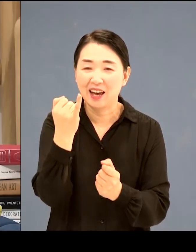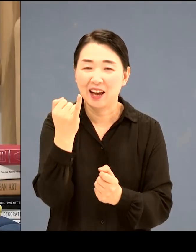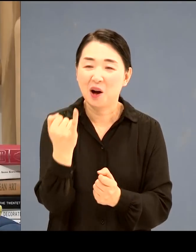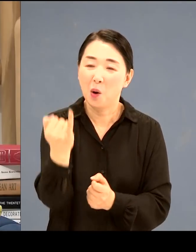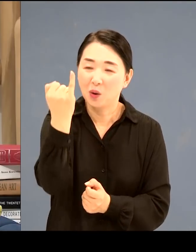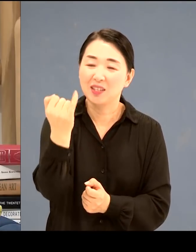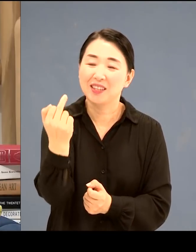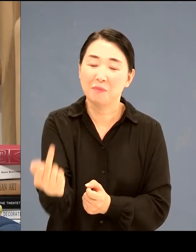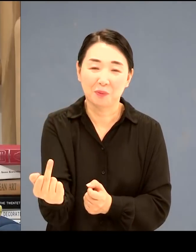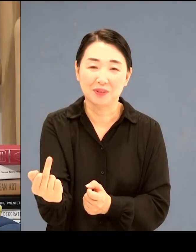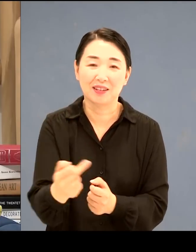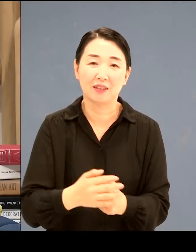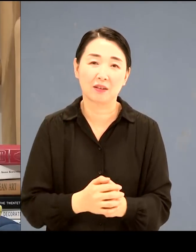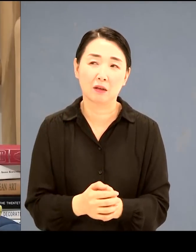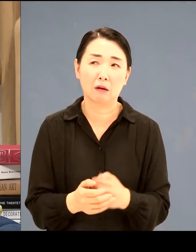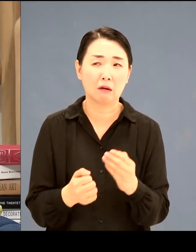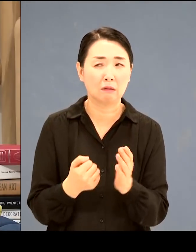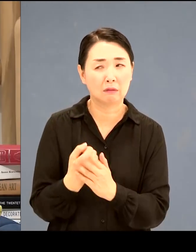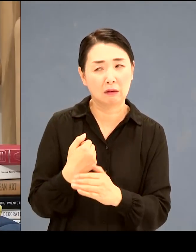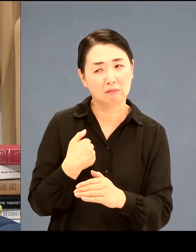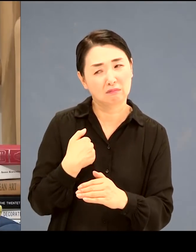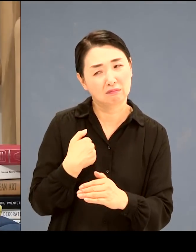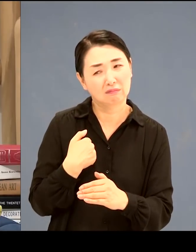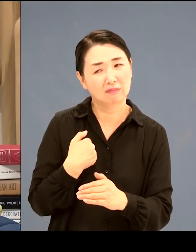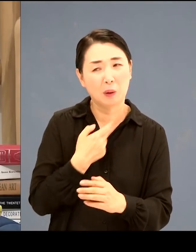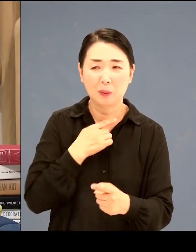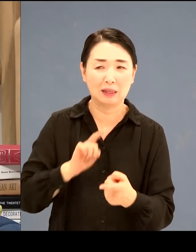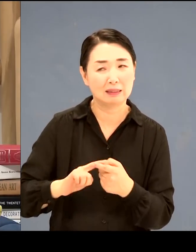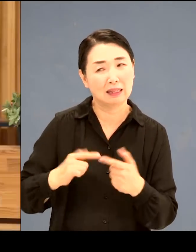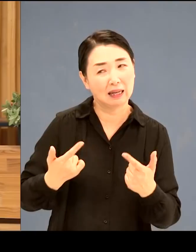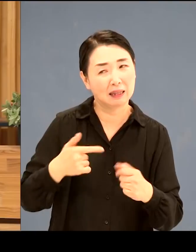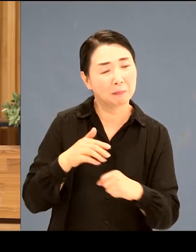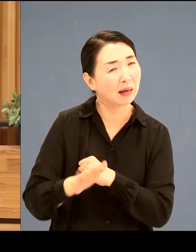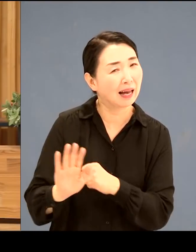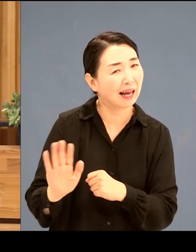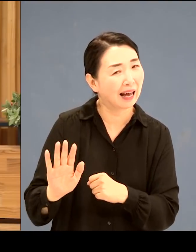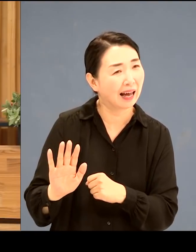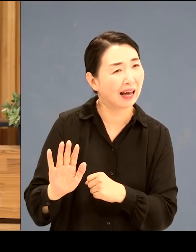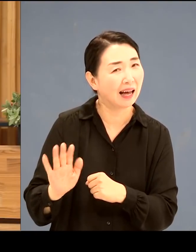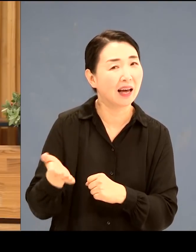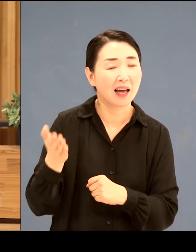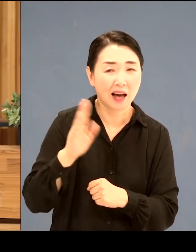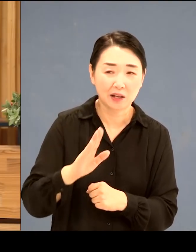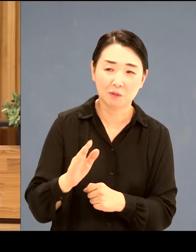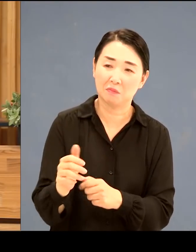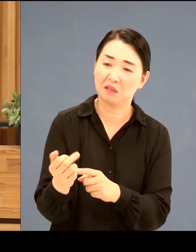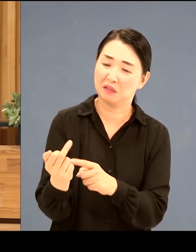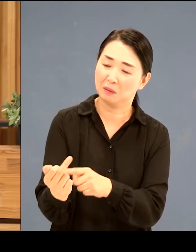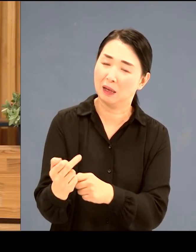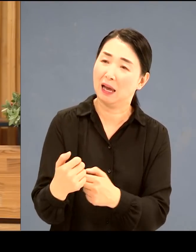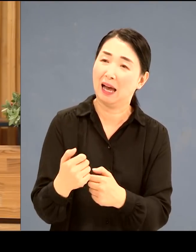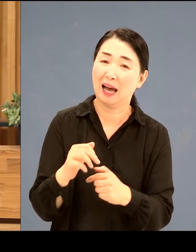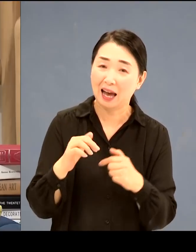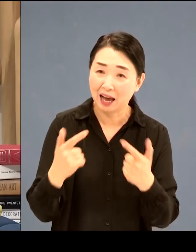알고 있어서 내 스타일은 아니던데 그런 마음이 있었고 네. 그분은 아니라는 생각이 있어서 그냥